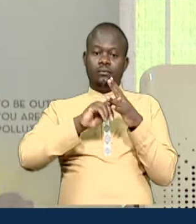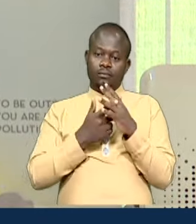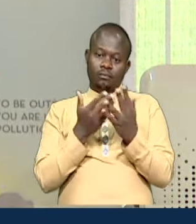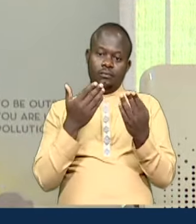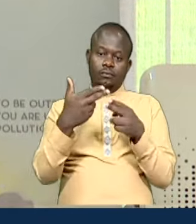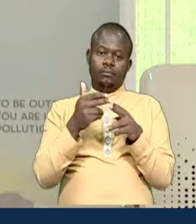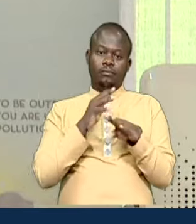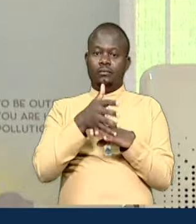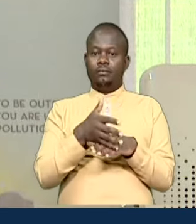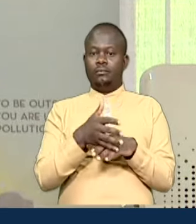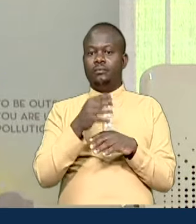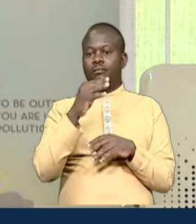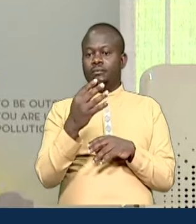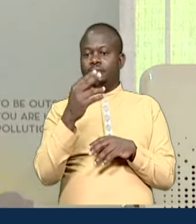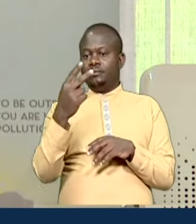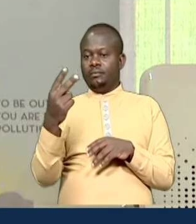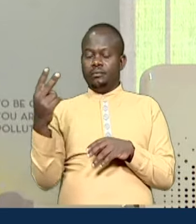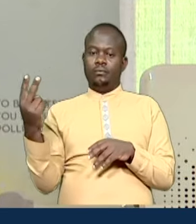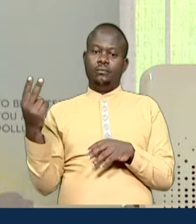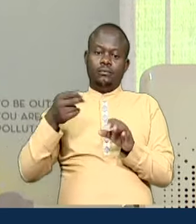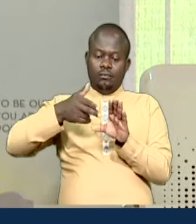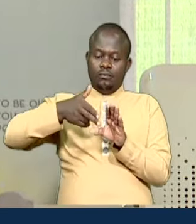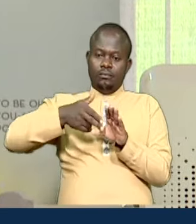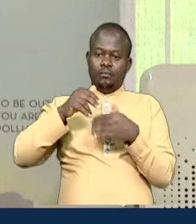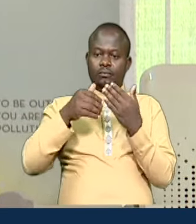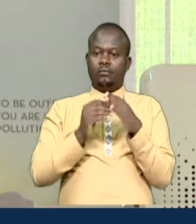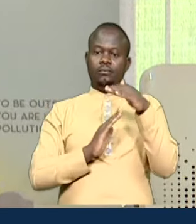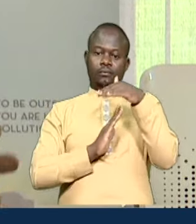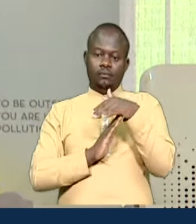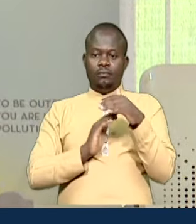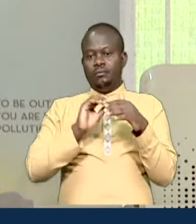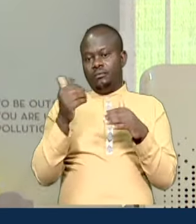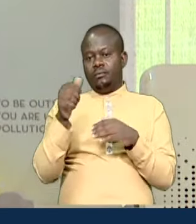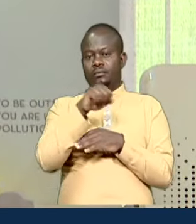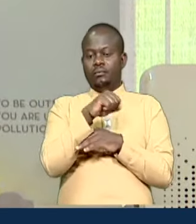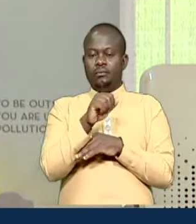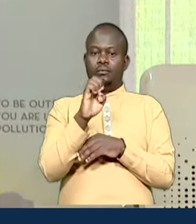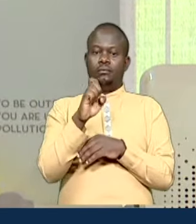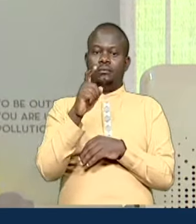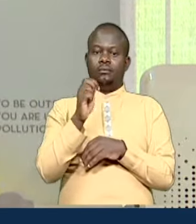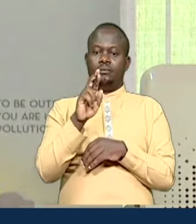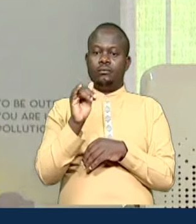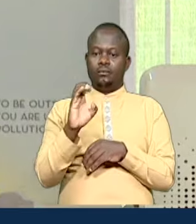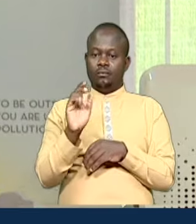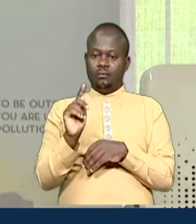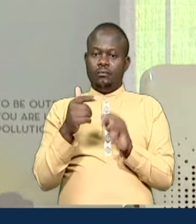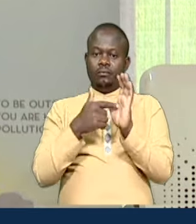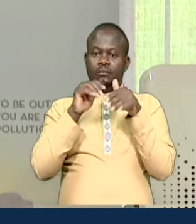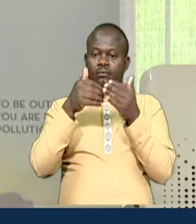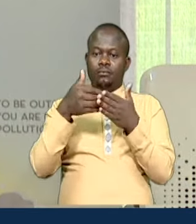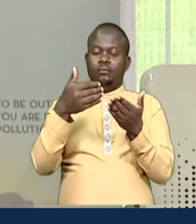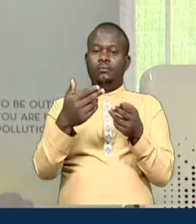hafi 2022 zinywa mazutu, kuzisimbuza imodoka zira elektrike bigaragara ko bingana